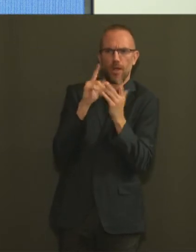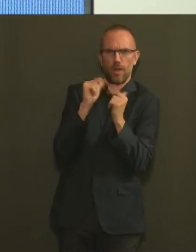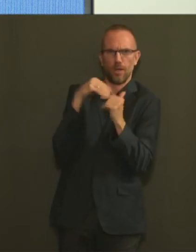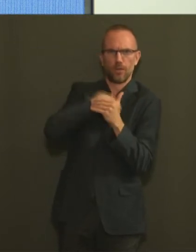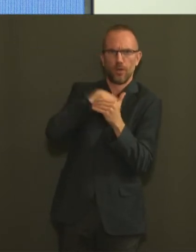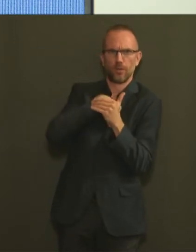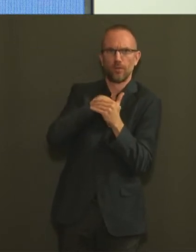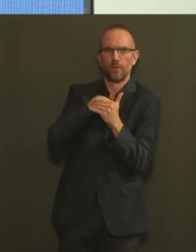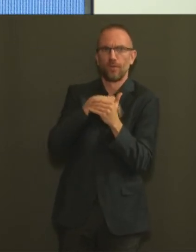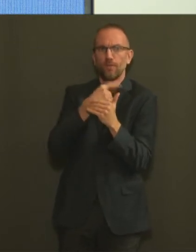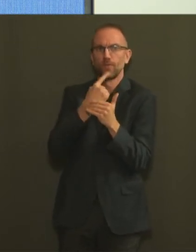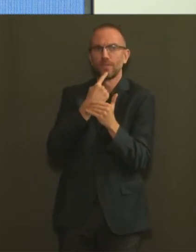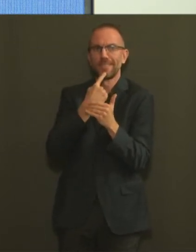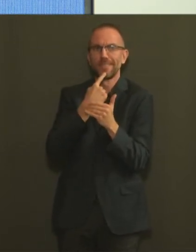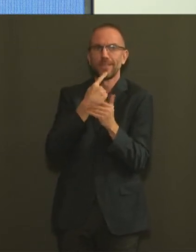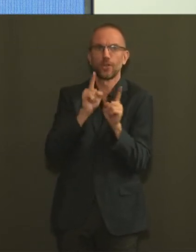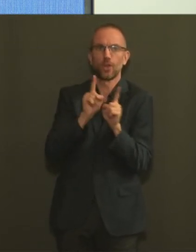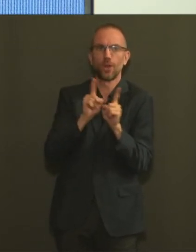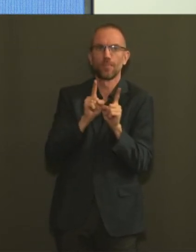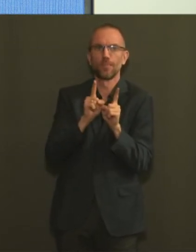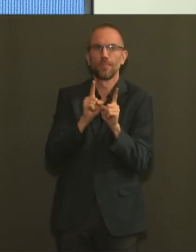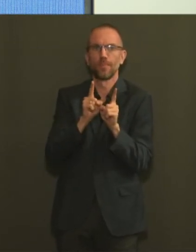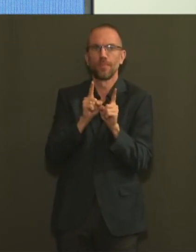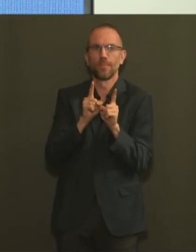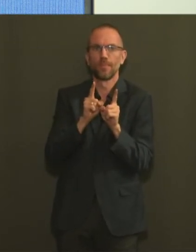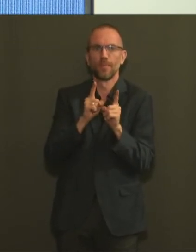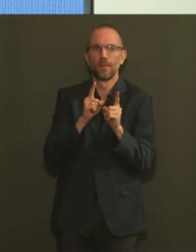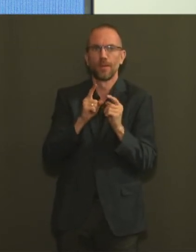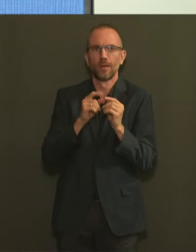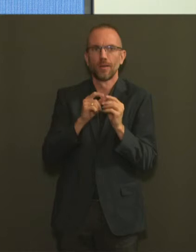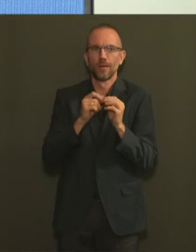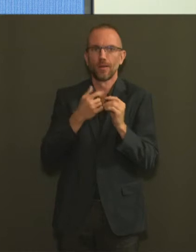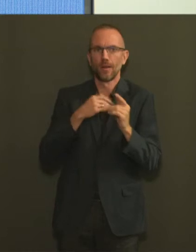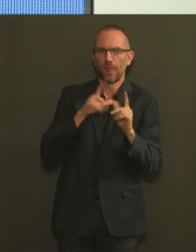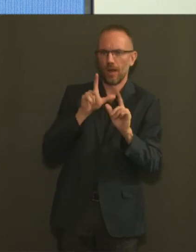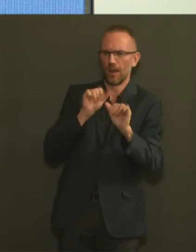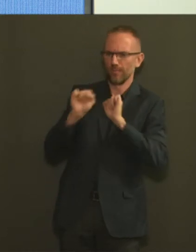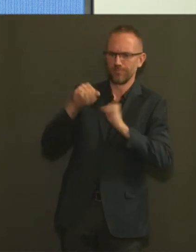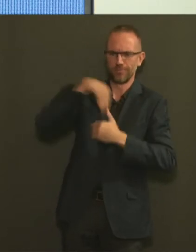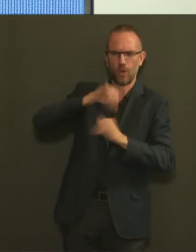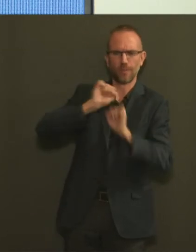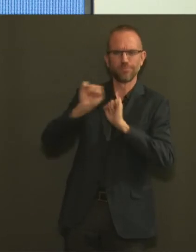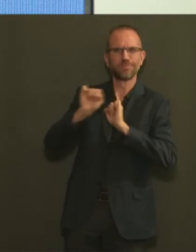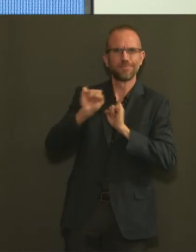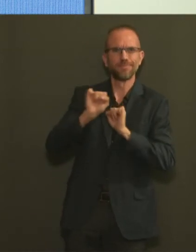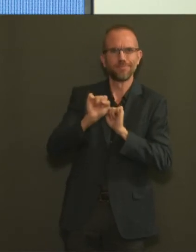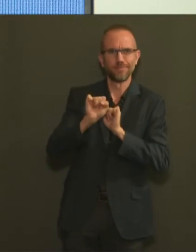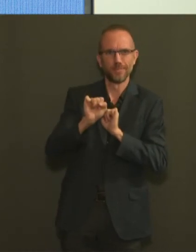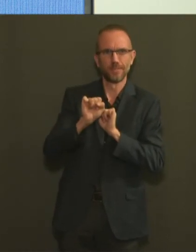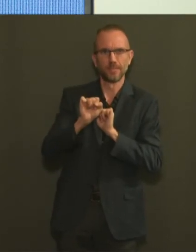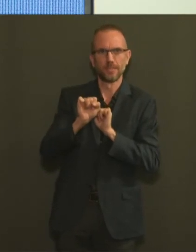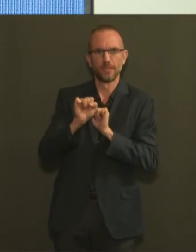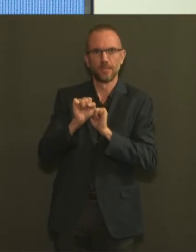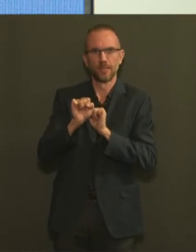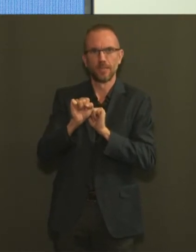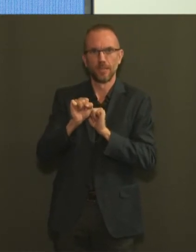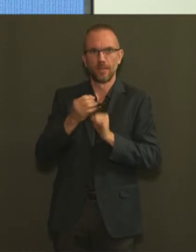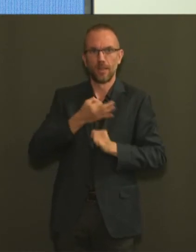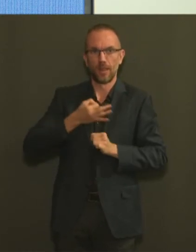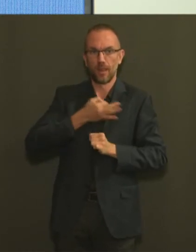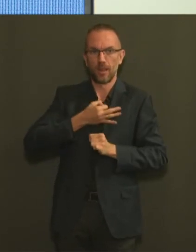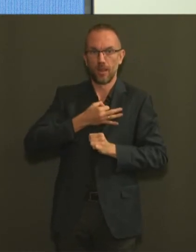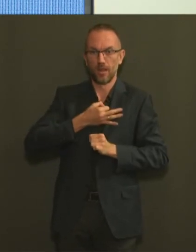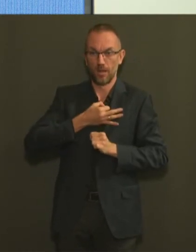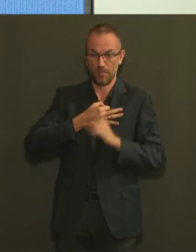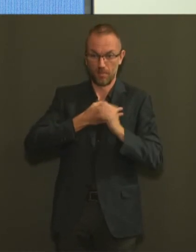n'existe pas clairement encore dans sa fréquence en tout cas par rapport au fait d'avoir fait la maladie nous ne la connaissons